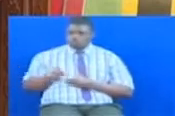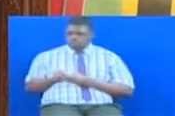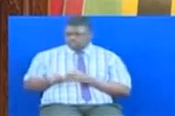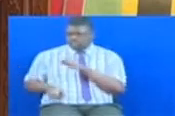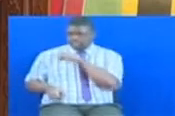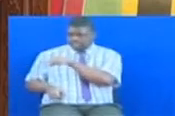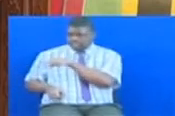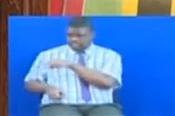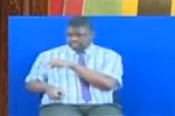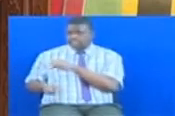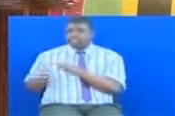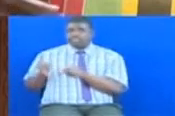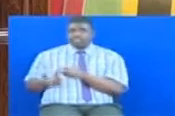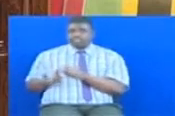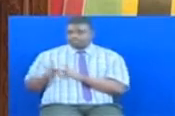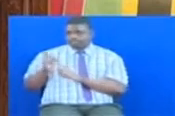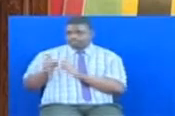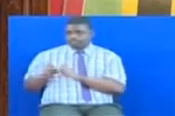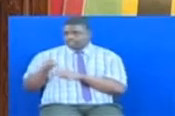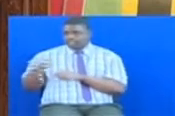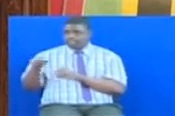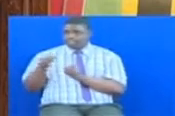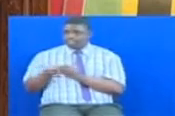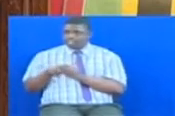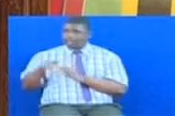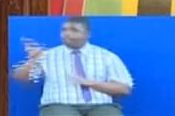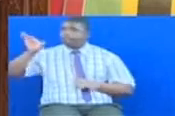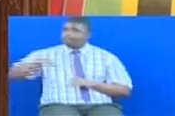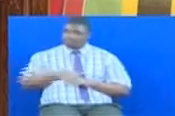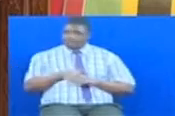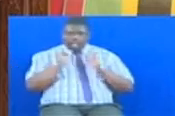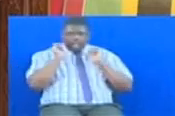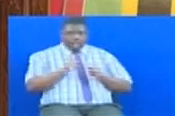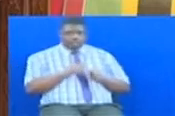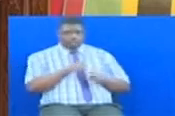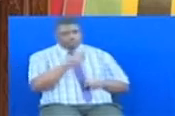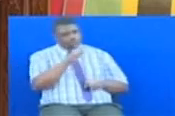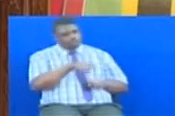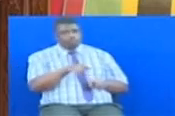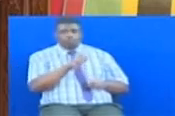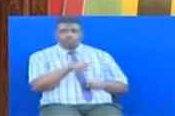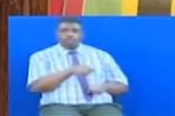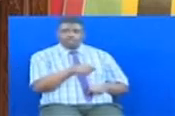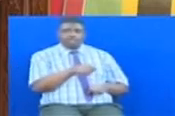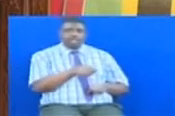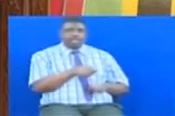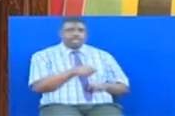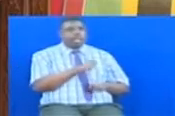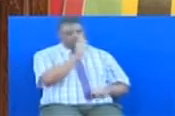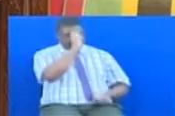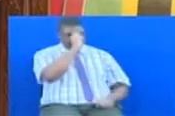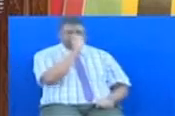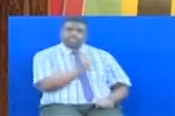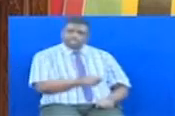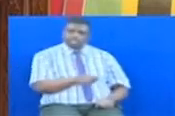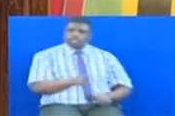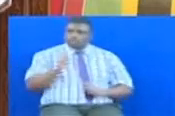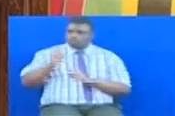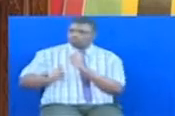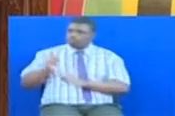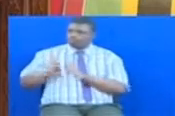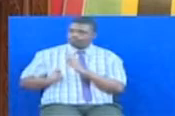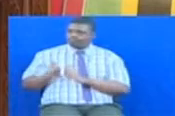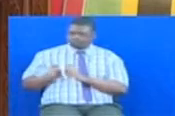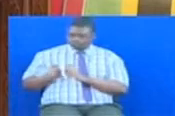fedha za bima. Maana yake ni lazima watu wetu wawe na discipline ili tuweze kukompiti na hospitali zetu,